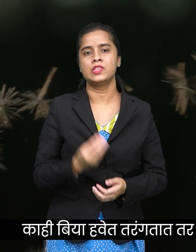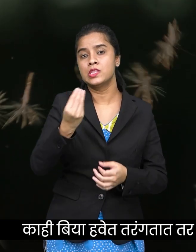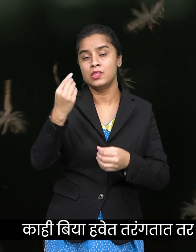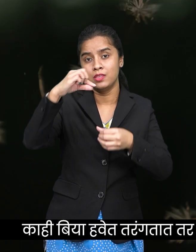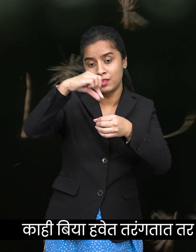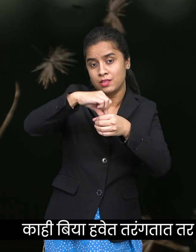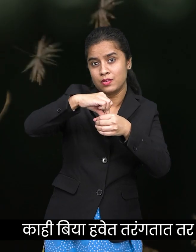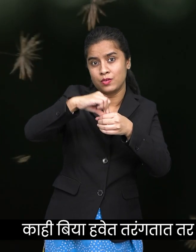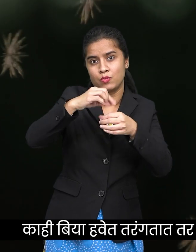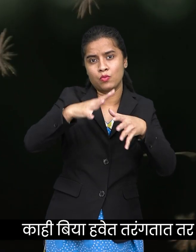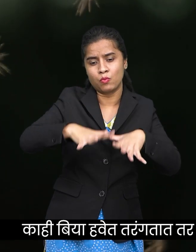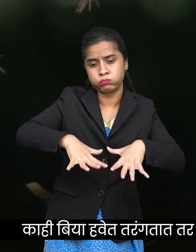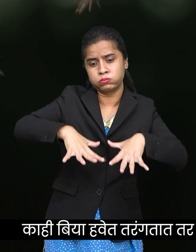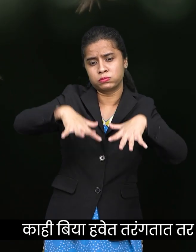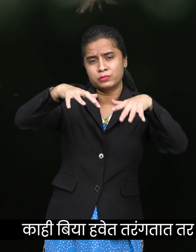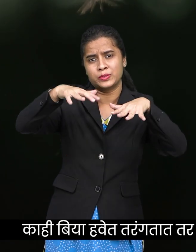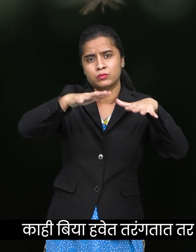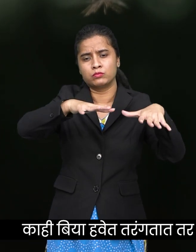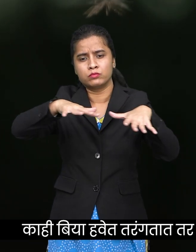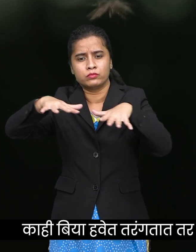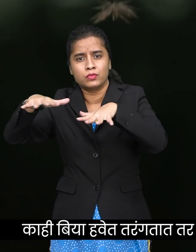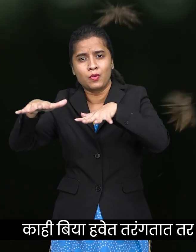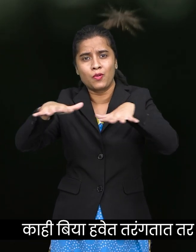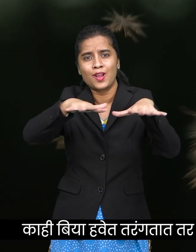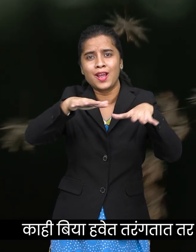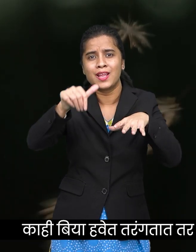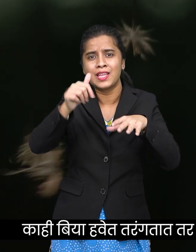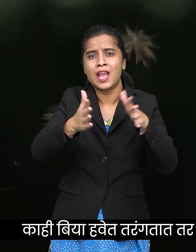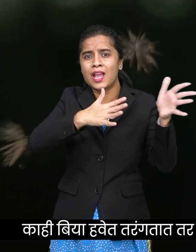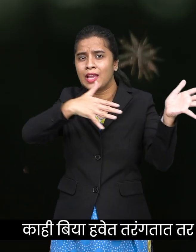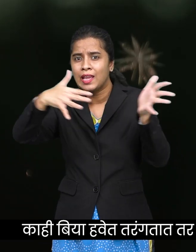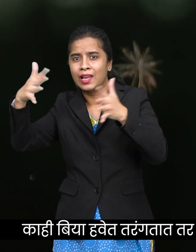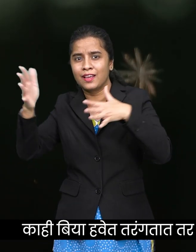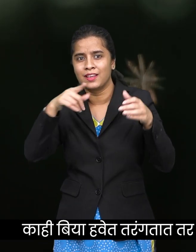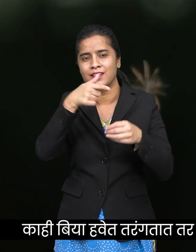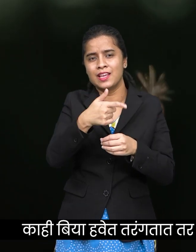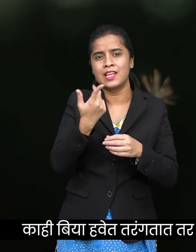काही बिया हवेत तरंगतात तर काही कमी अंतरावर जाण्याचा प्रवृत्त करतात.